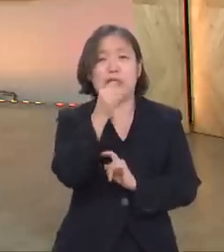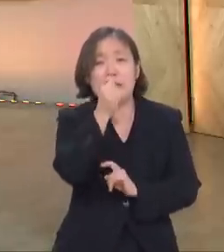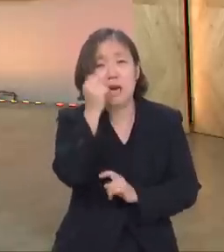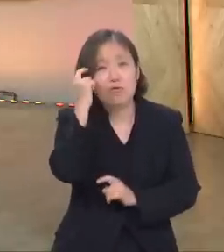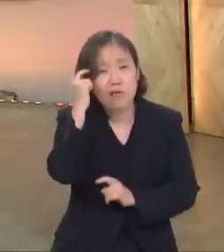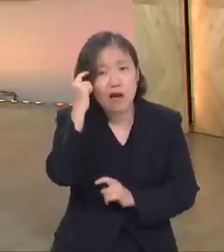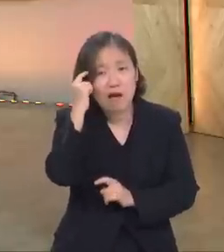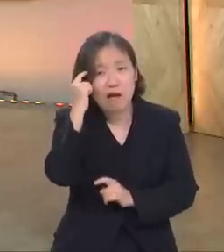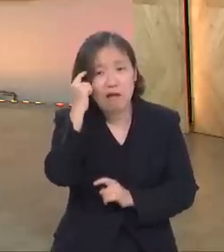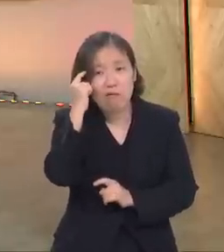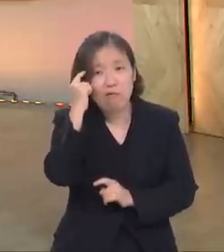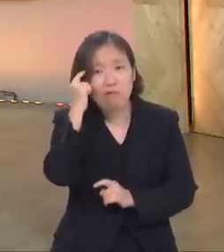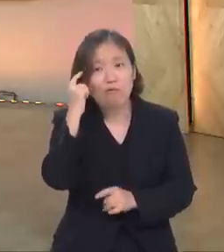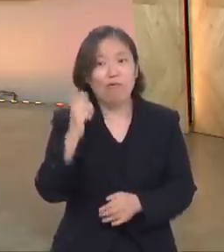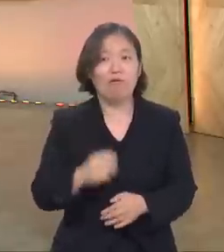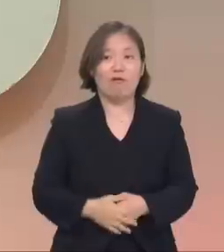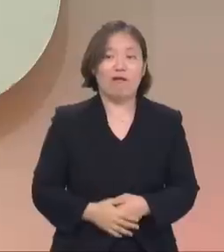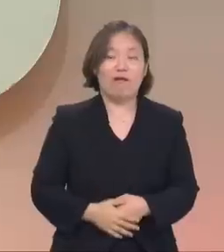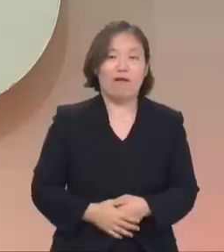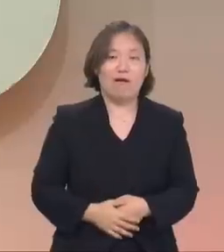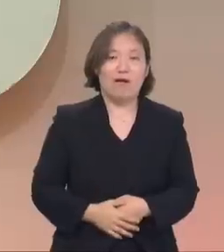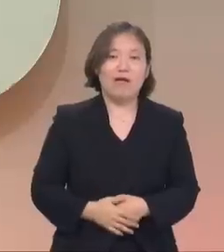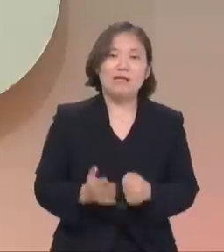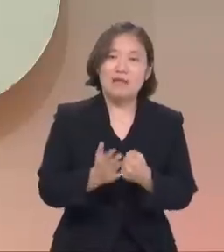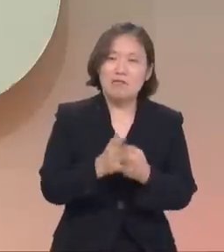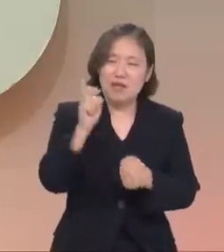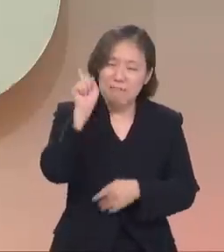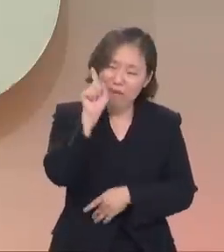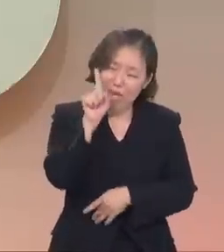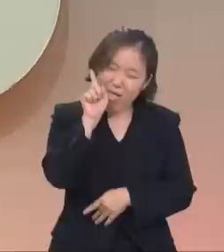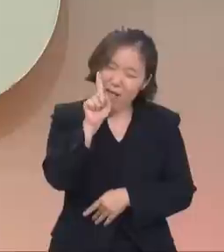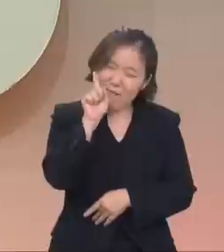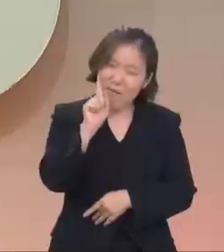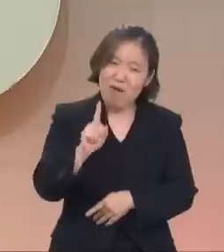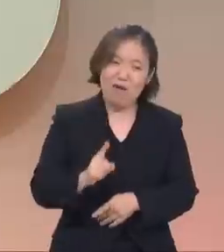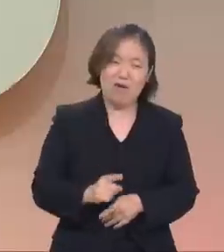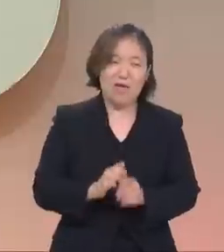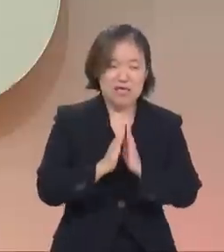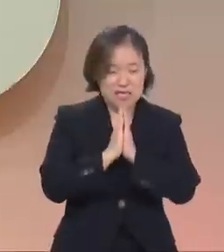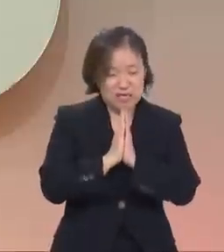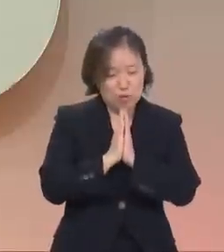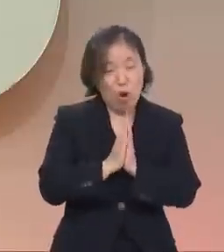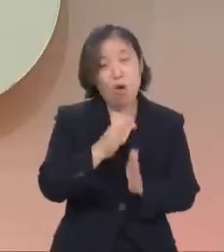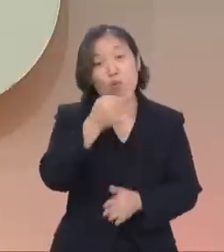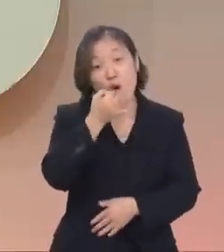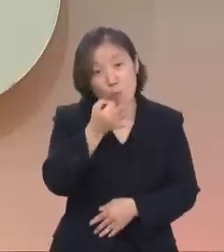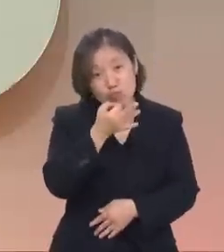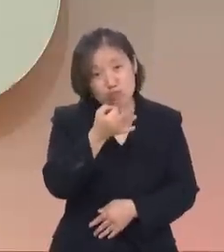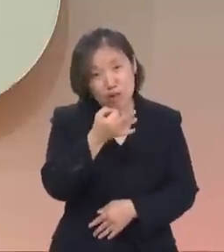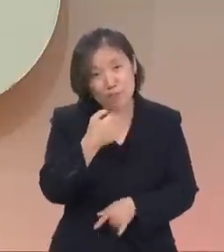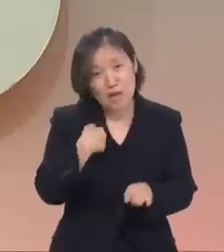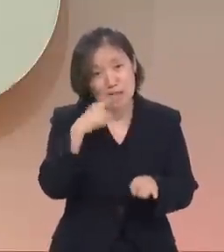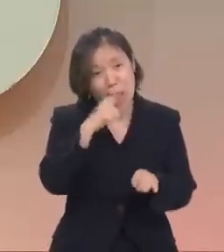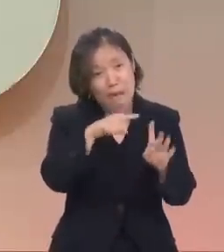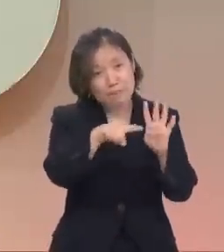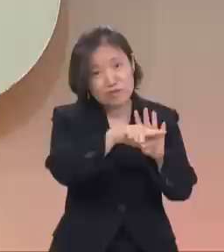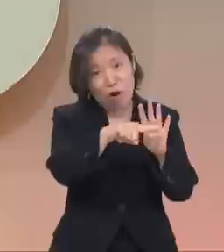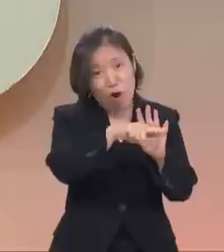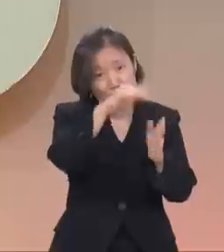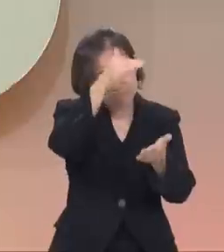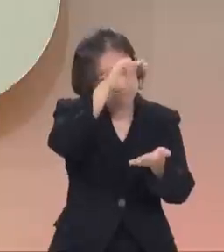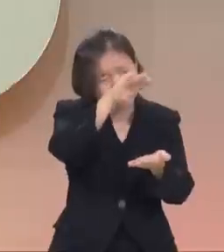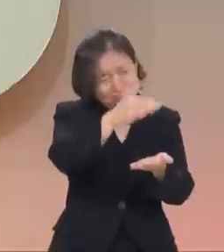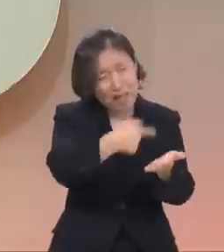늘 마음의 되새기면서 매일매일 염불하고 기도하면서 업장을 소멸하고